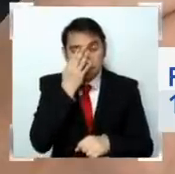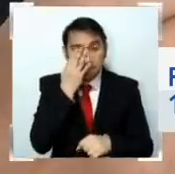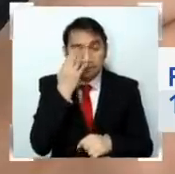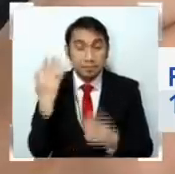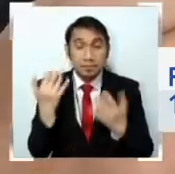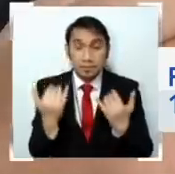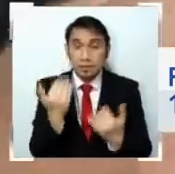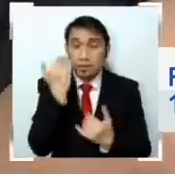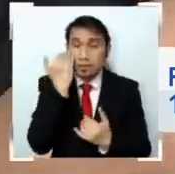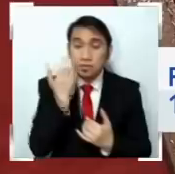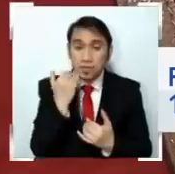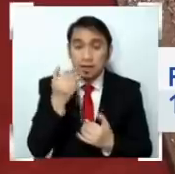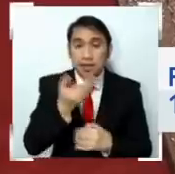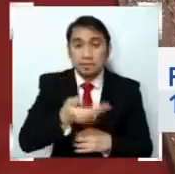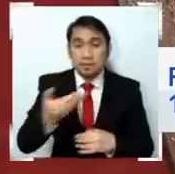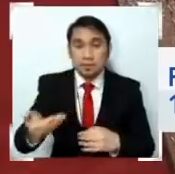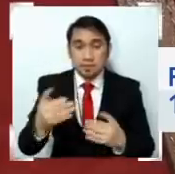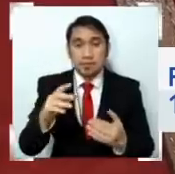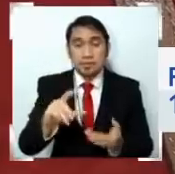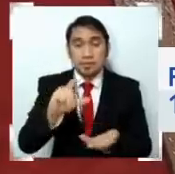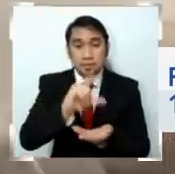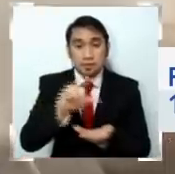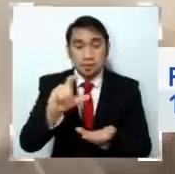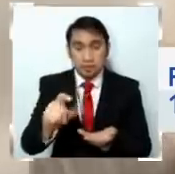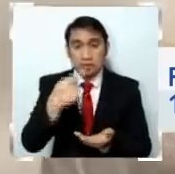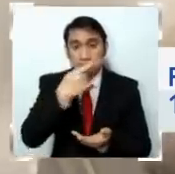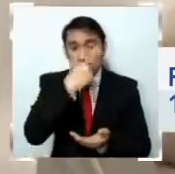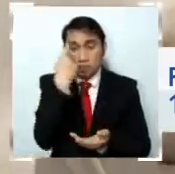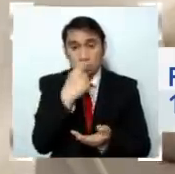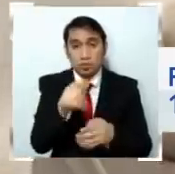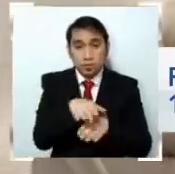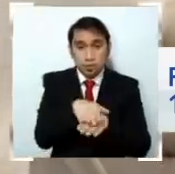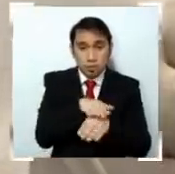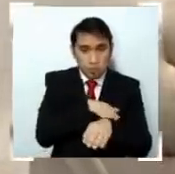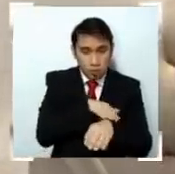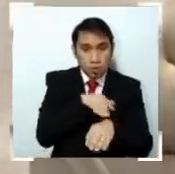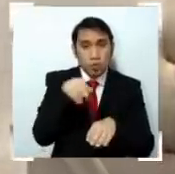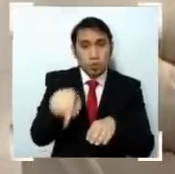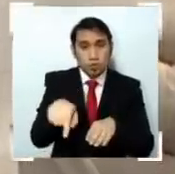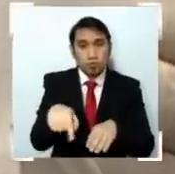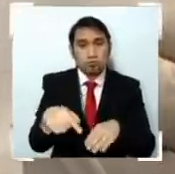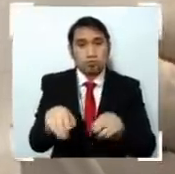ng bakuna ang dahilan ng bumagal na vaccine rollout. Ako si Leigh Alves, ang inyong saksi.